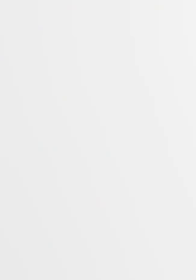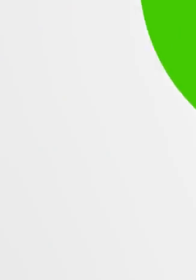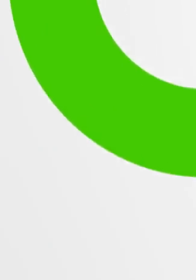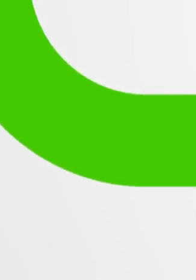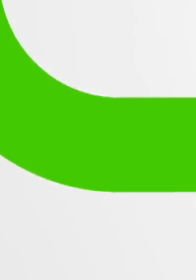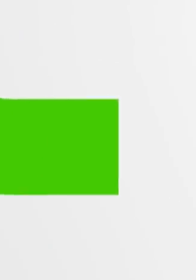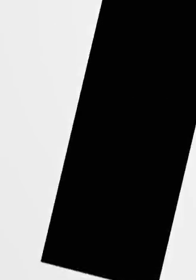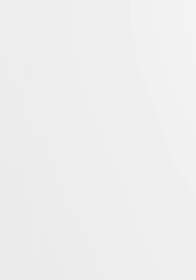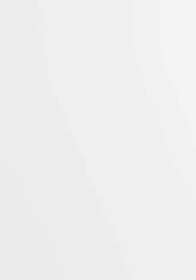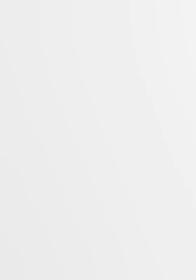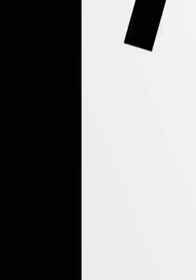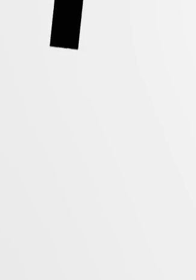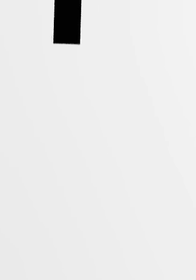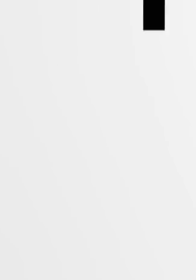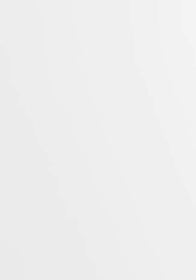שלכם.